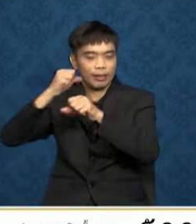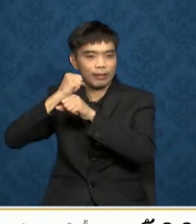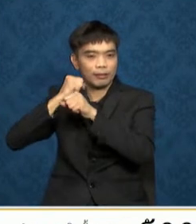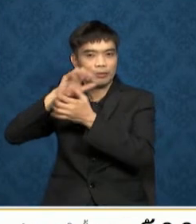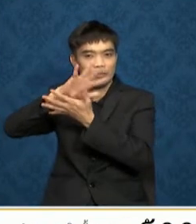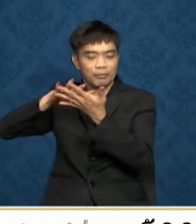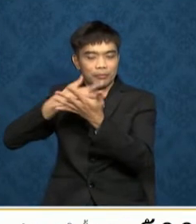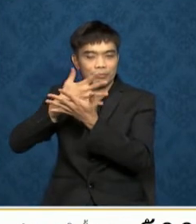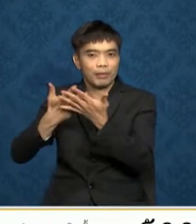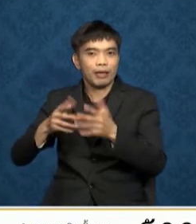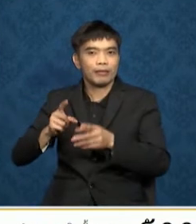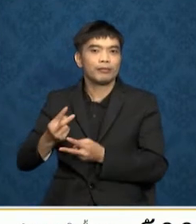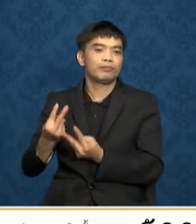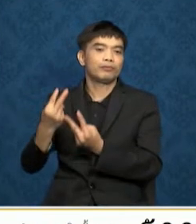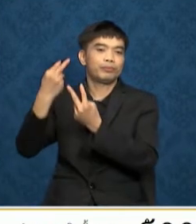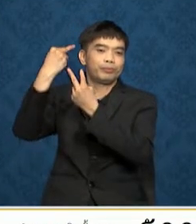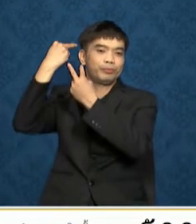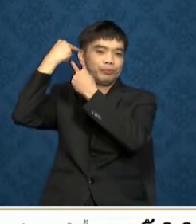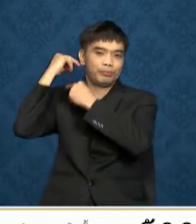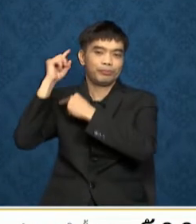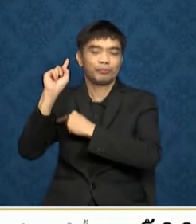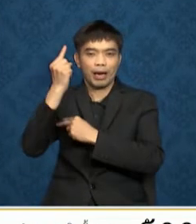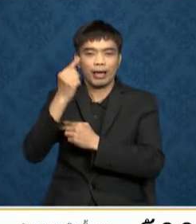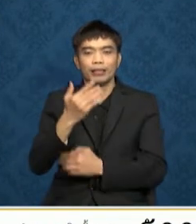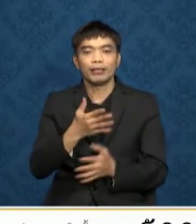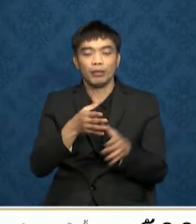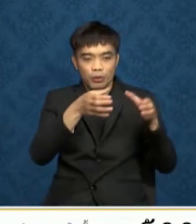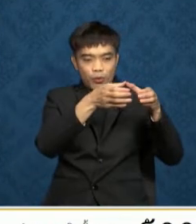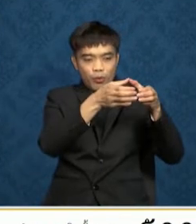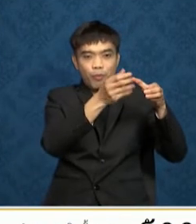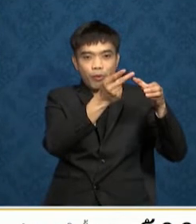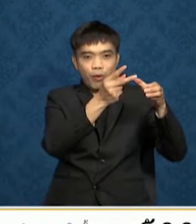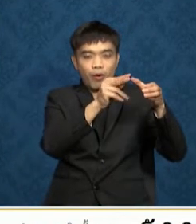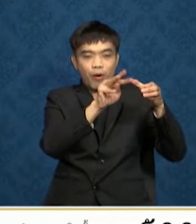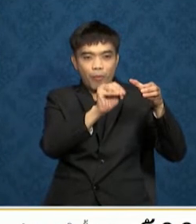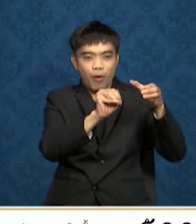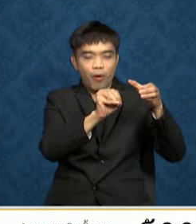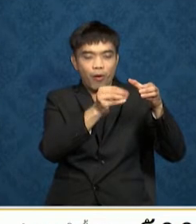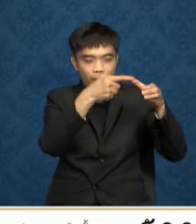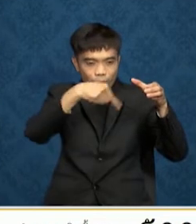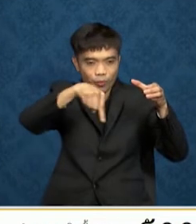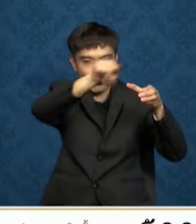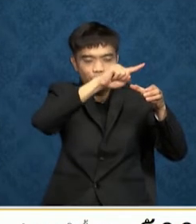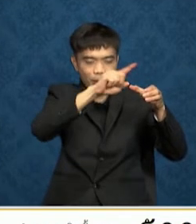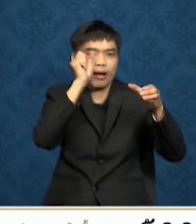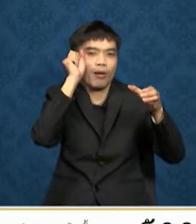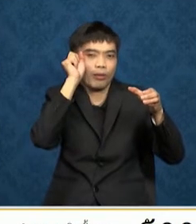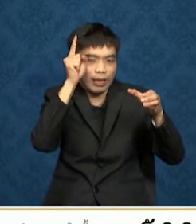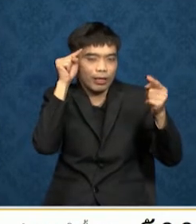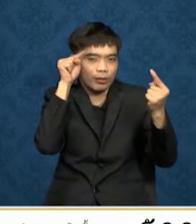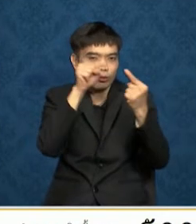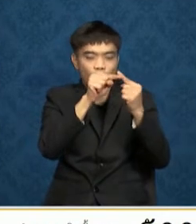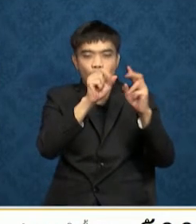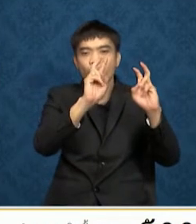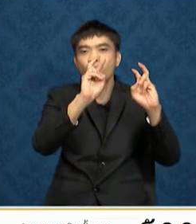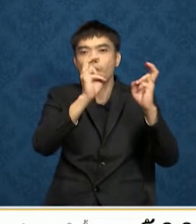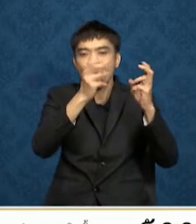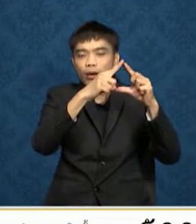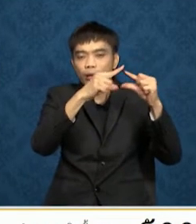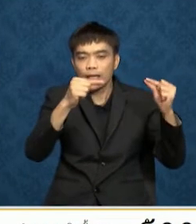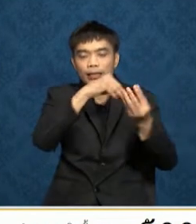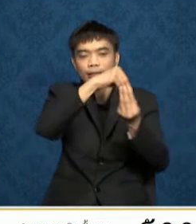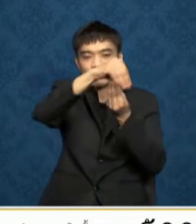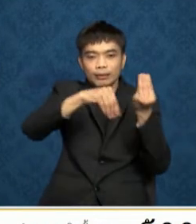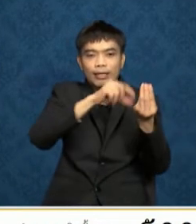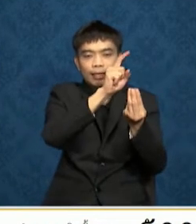หลายในครมของท่านมีหลายท่านมีคนเข้าใจเรื่องเศรษฐกิจท่านมีคณะทำงานท่าน